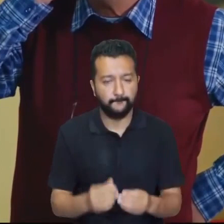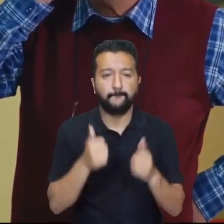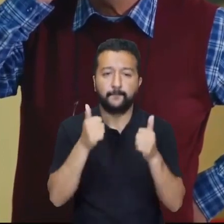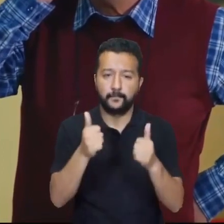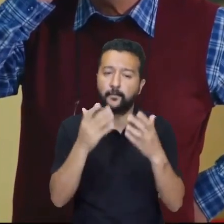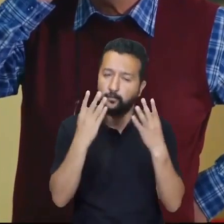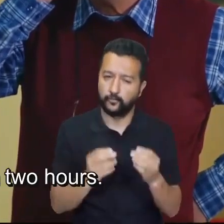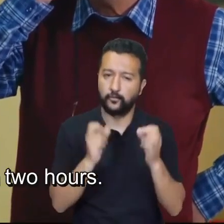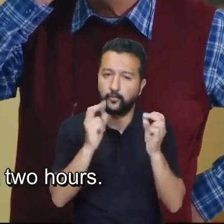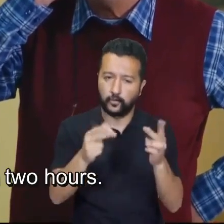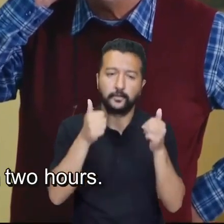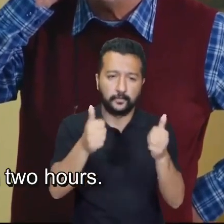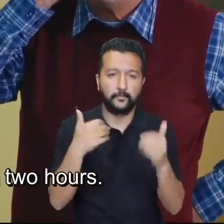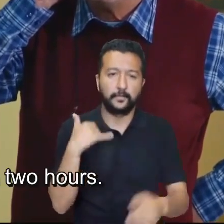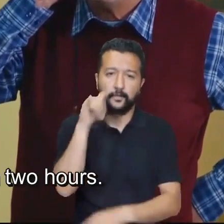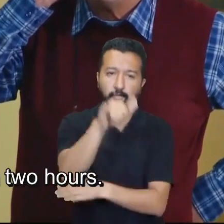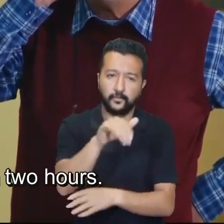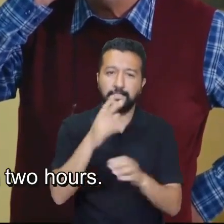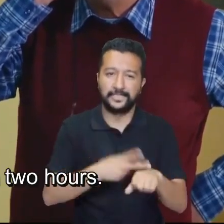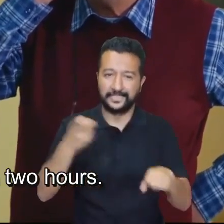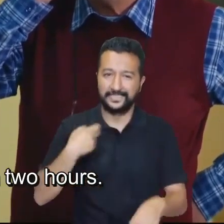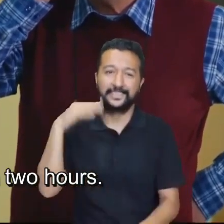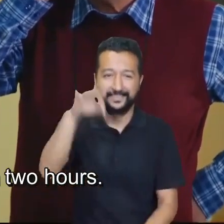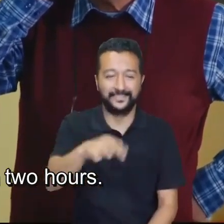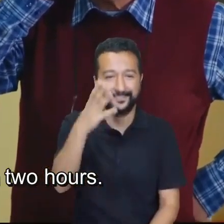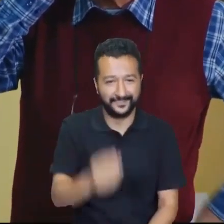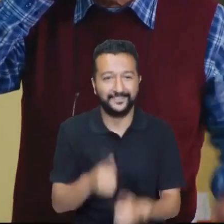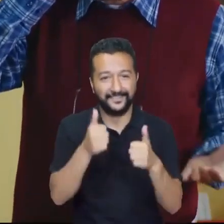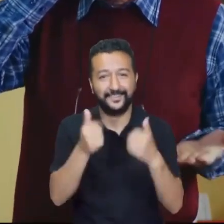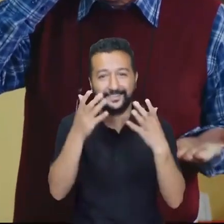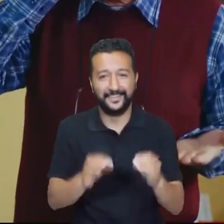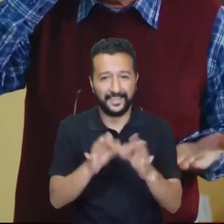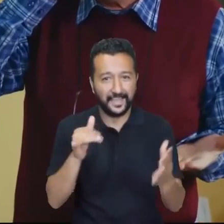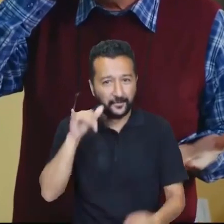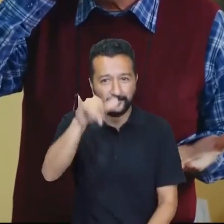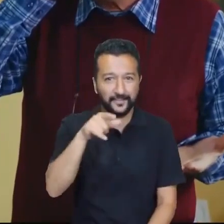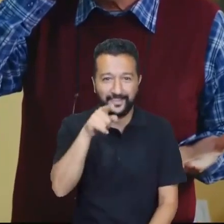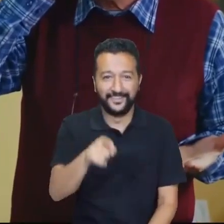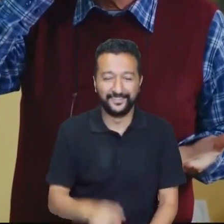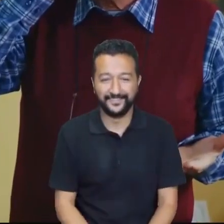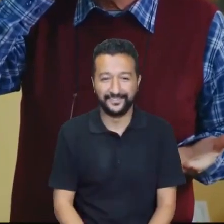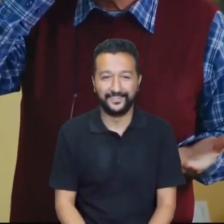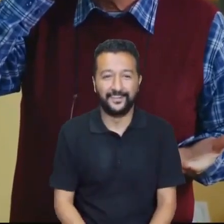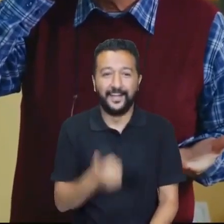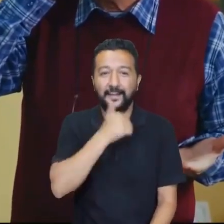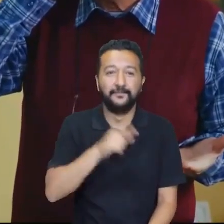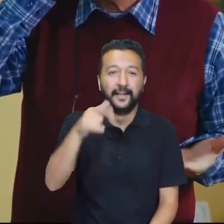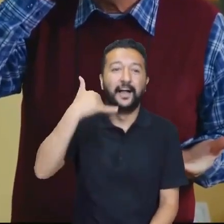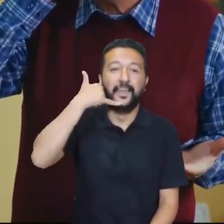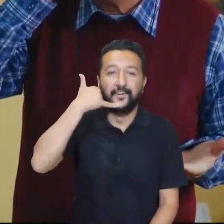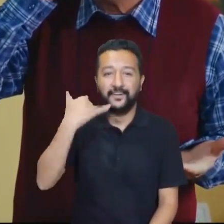okey abi. Uçaktayım ben. İhkome 2 saatte oradayım, okey? Ne uçağı ya? Abi,